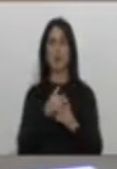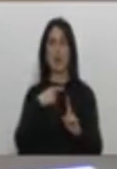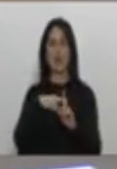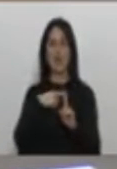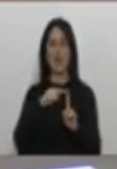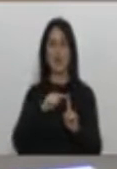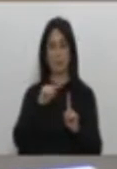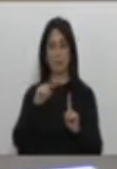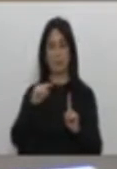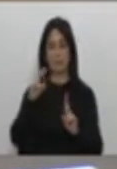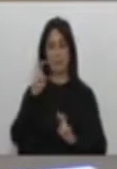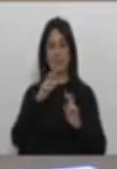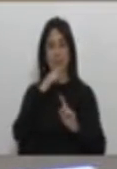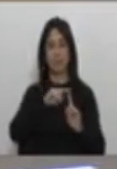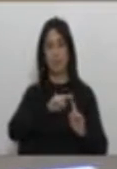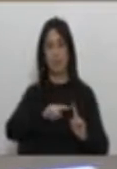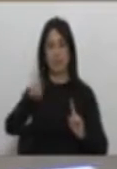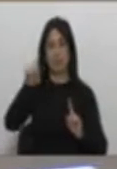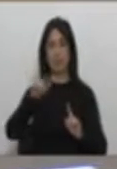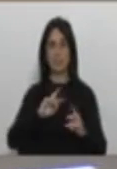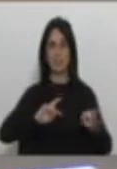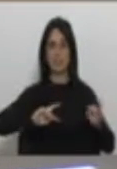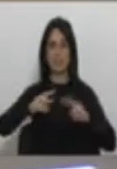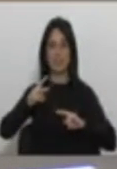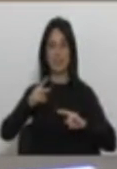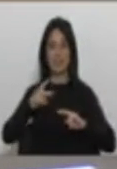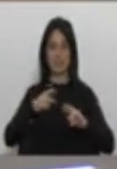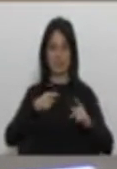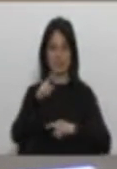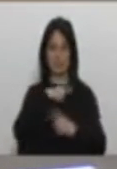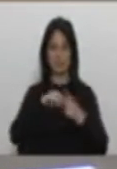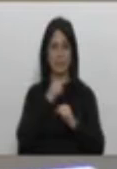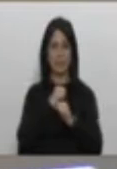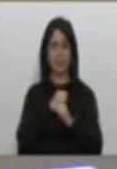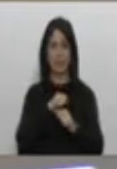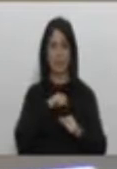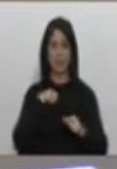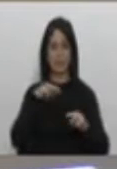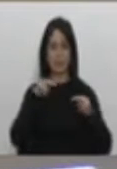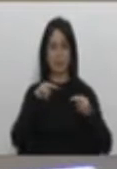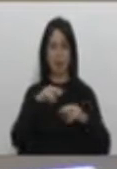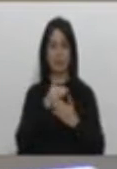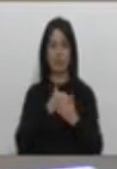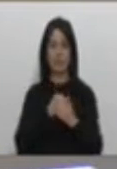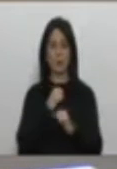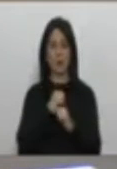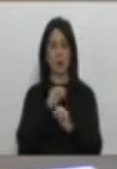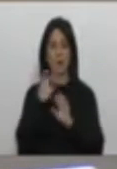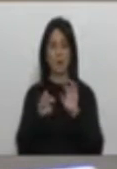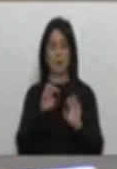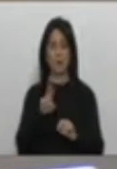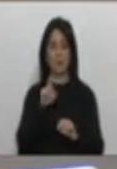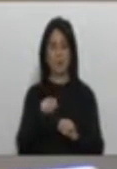დინამიკა, საწარმოთა უმრავლესობა სვლის საწარმოო ციკლს იმისთვის, რომ თვით მონიტორინგის სისტემა იქნეს დაყენებული და